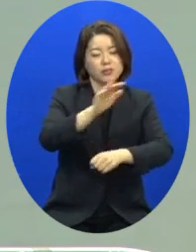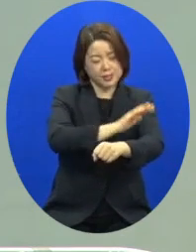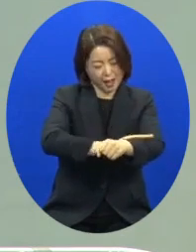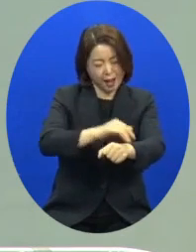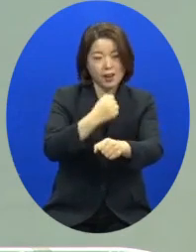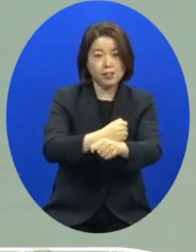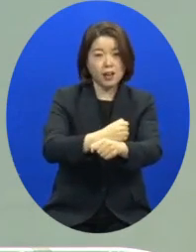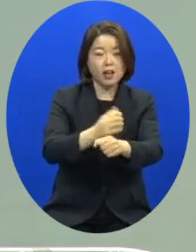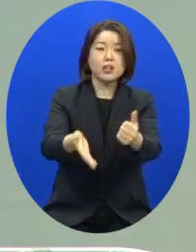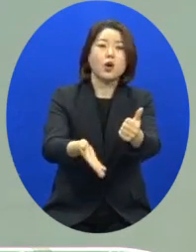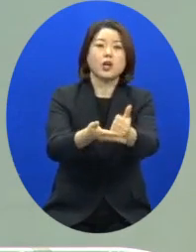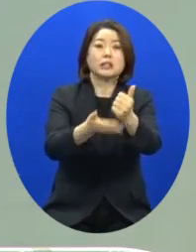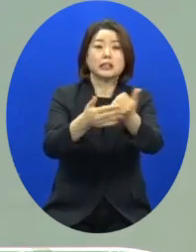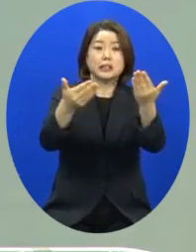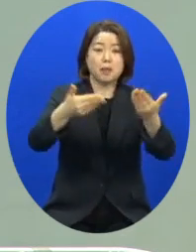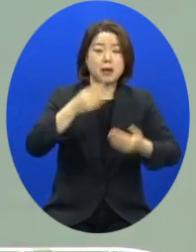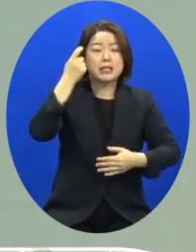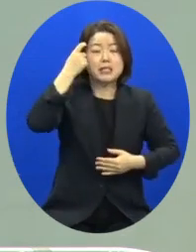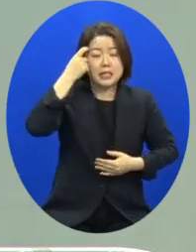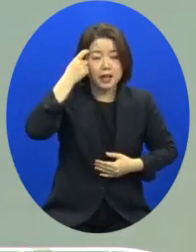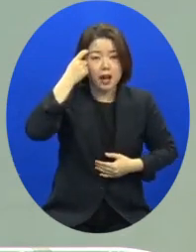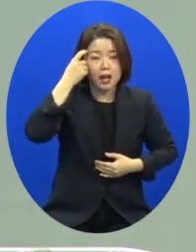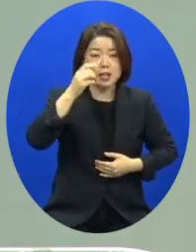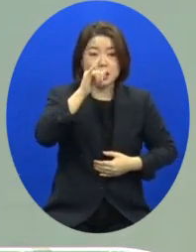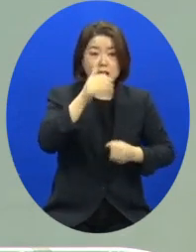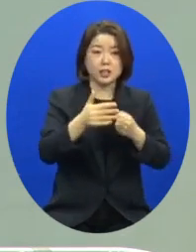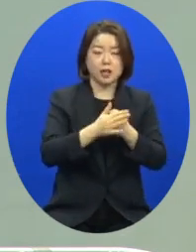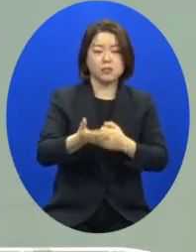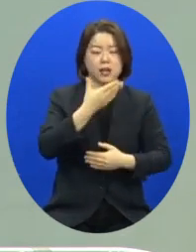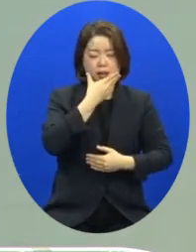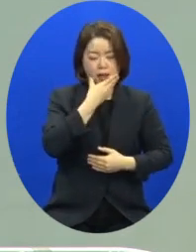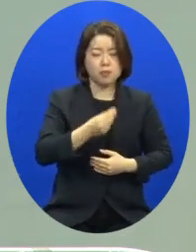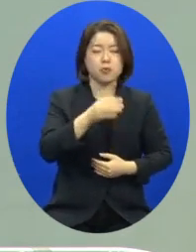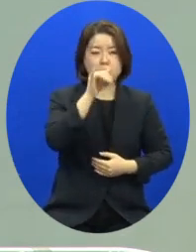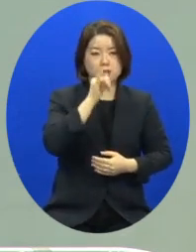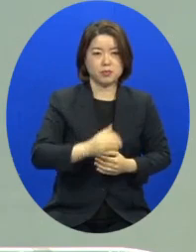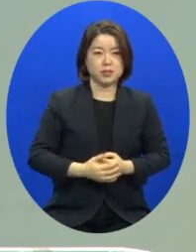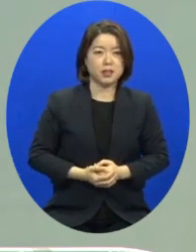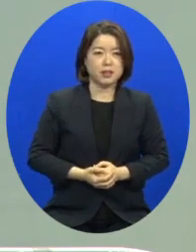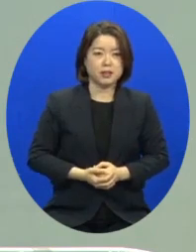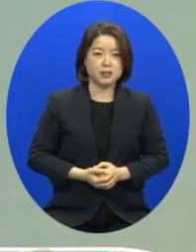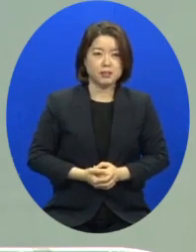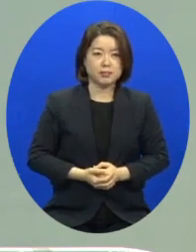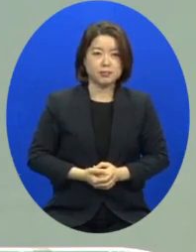아, 그런 칭찬을 받을 생각을 하니 행복한 거죠.